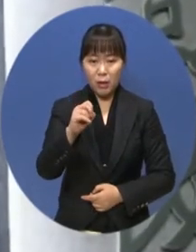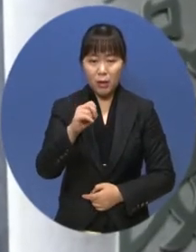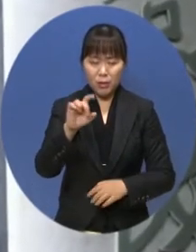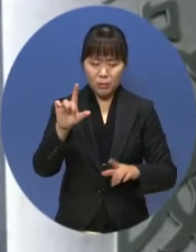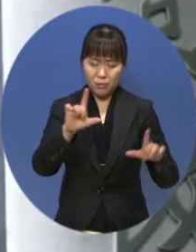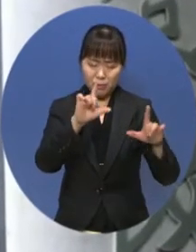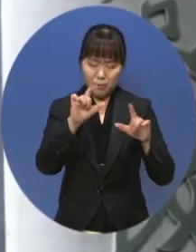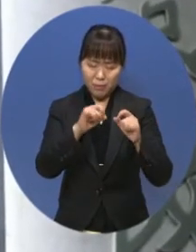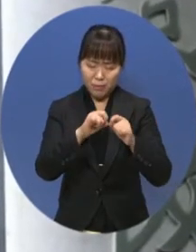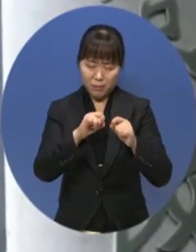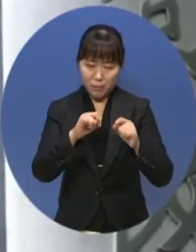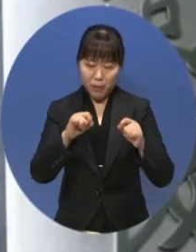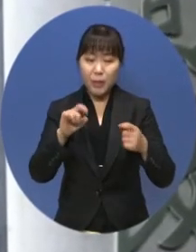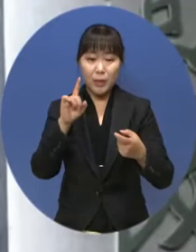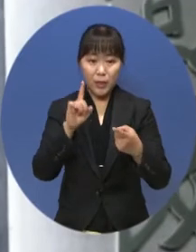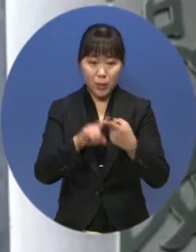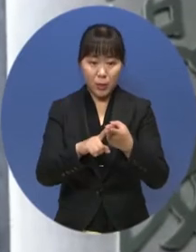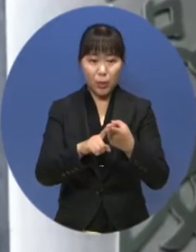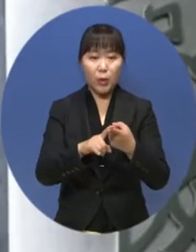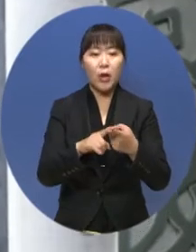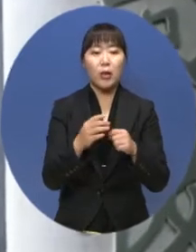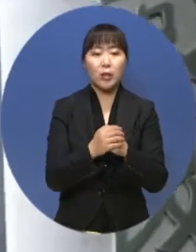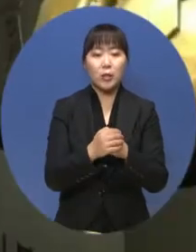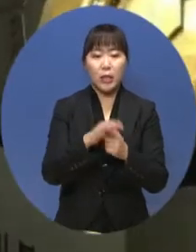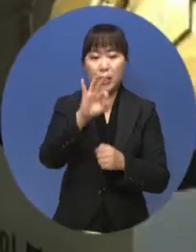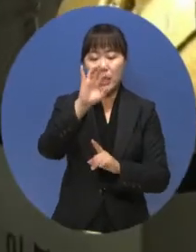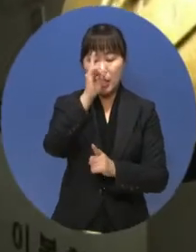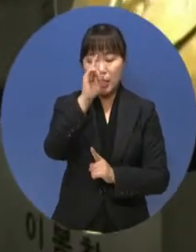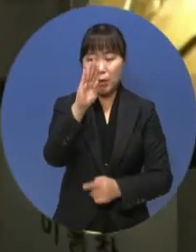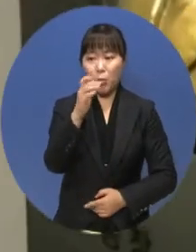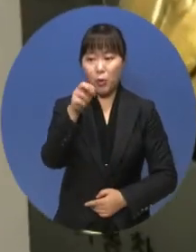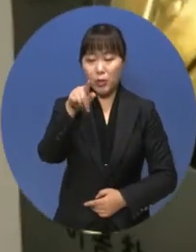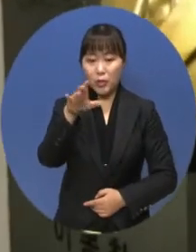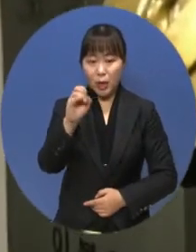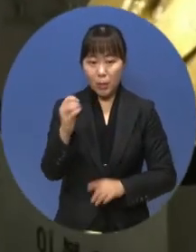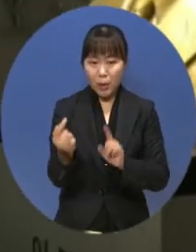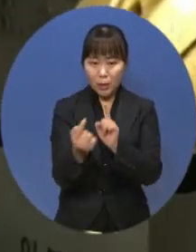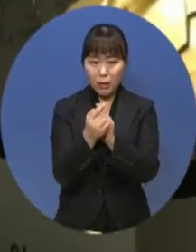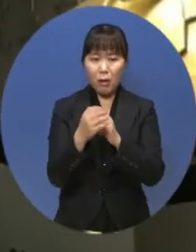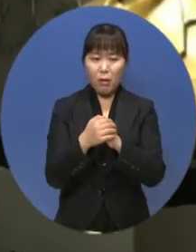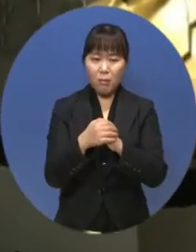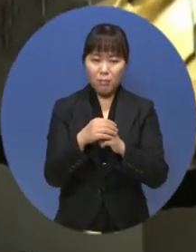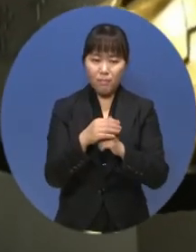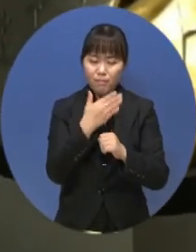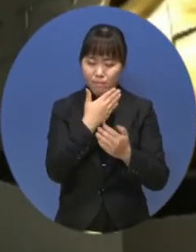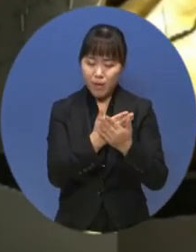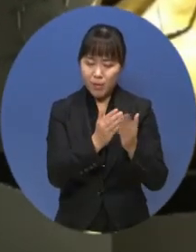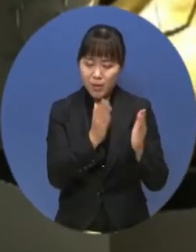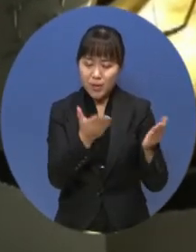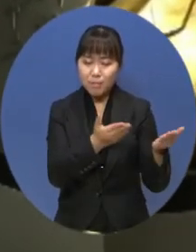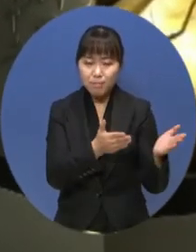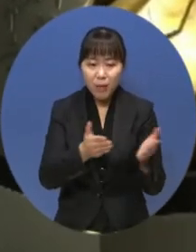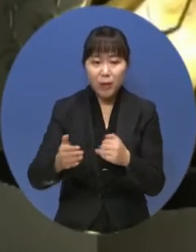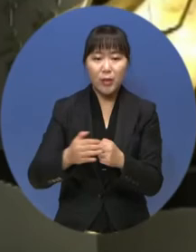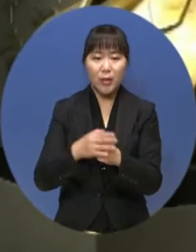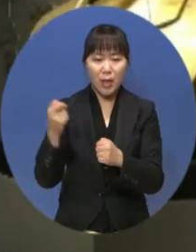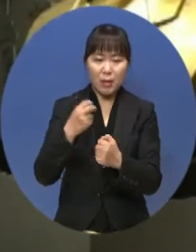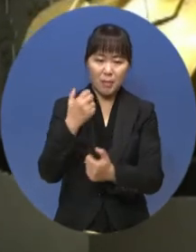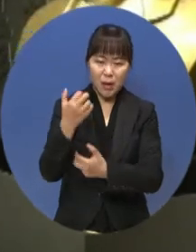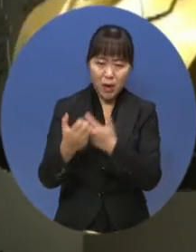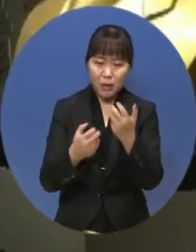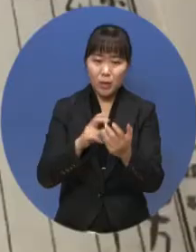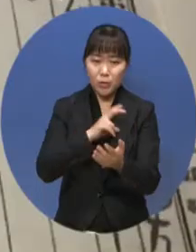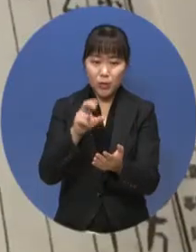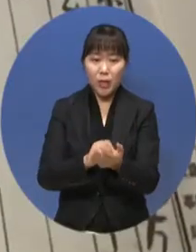용산구 효창동에서 이봉창과 마주하다 거사를 준비하며 다시 타오른 불꽃이 되어로